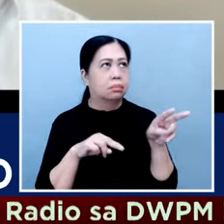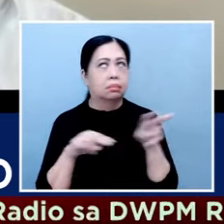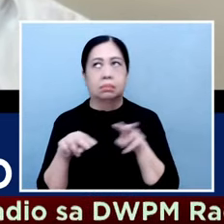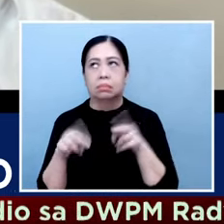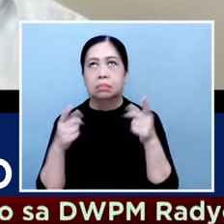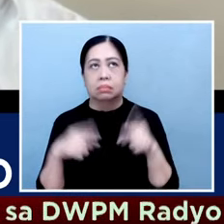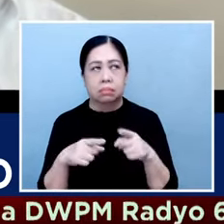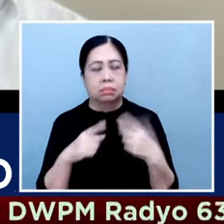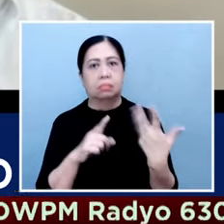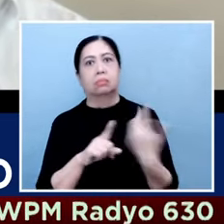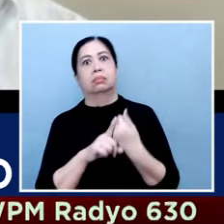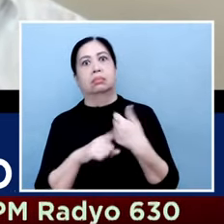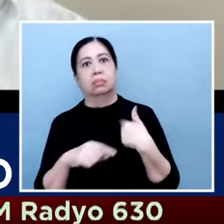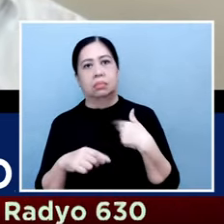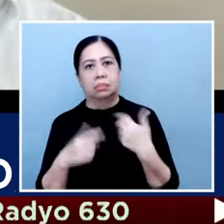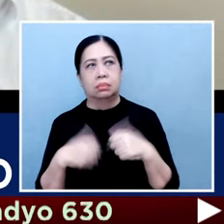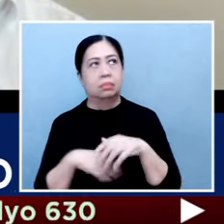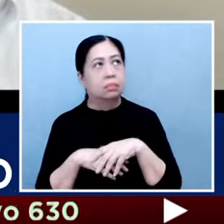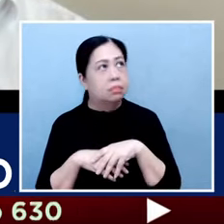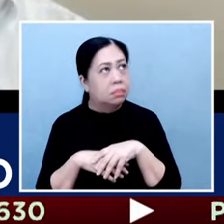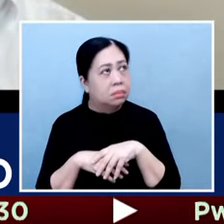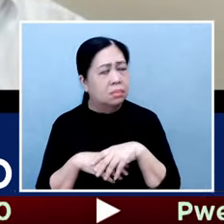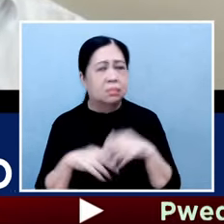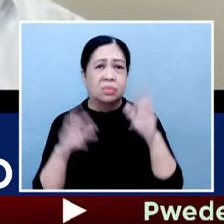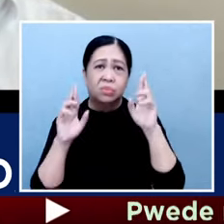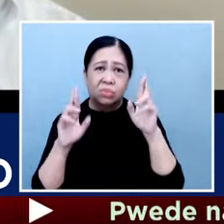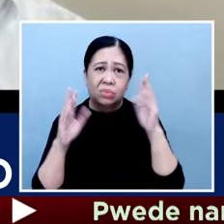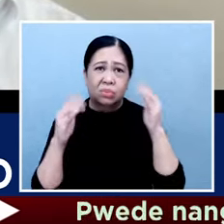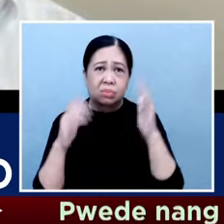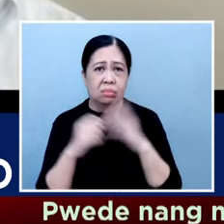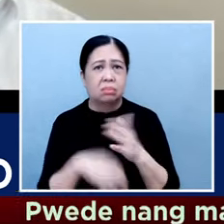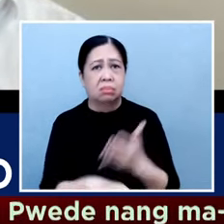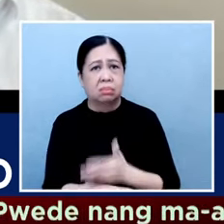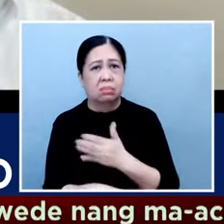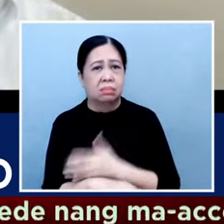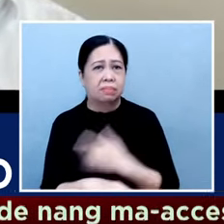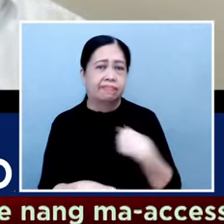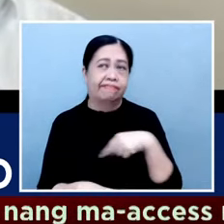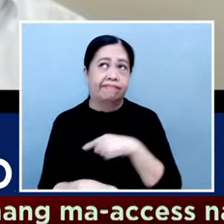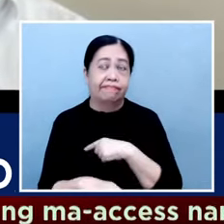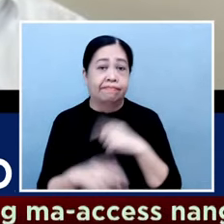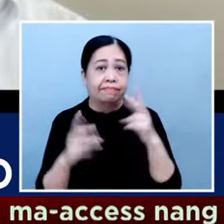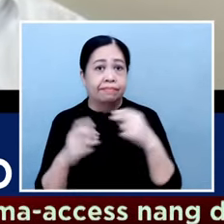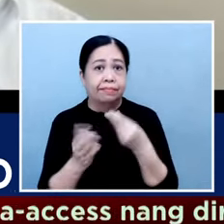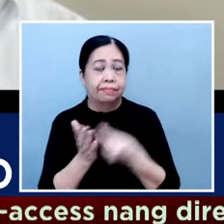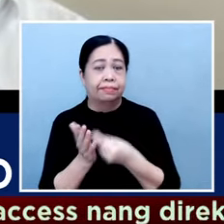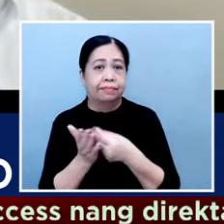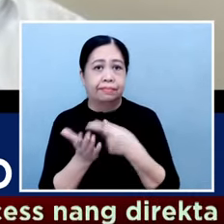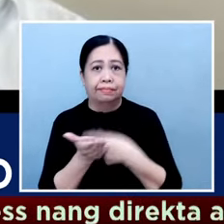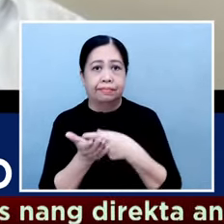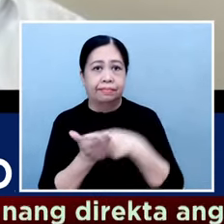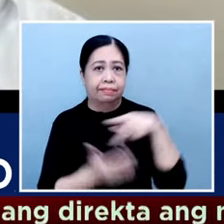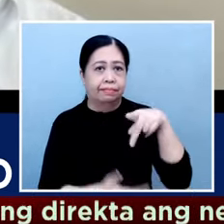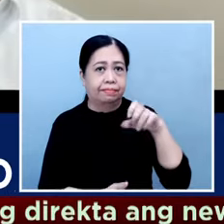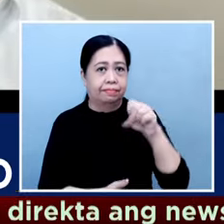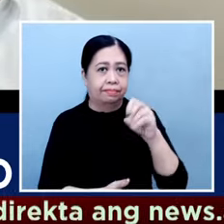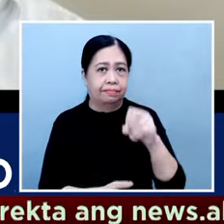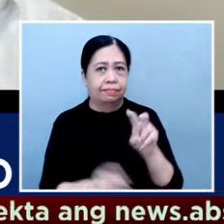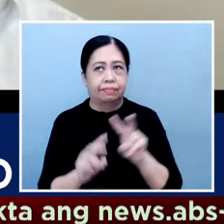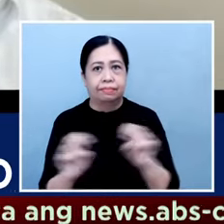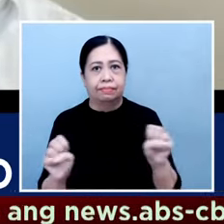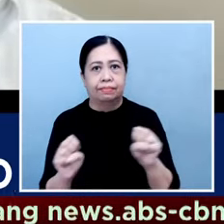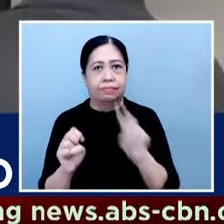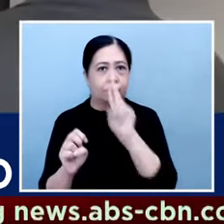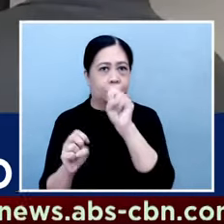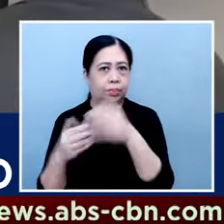natin. Ang inaasahan na lang po natin sana is mag-improve pa ho yung ating peso, no, against the US dollar sa mga susunod na